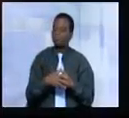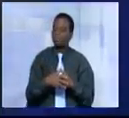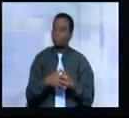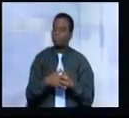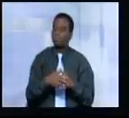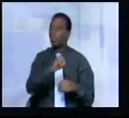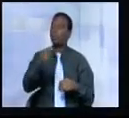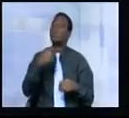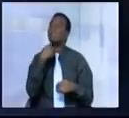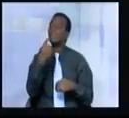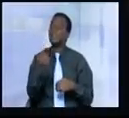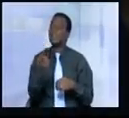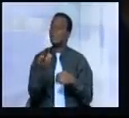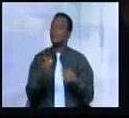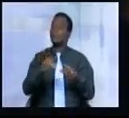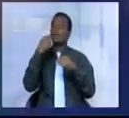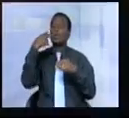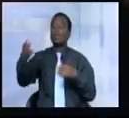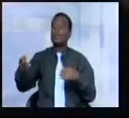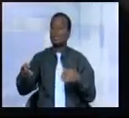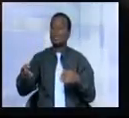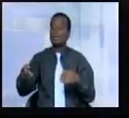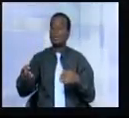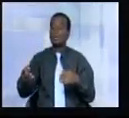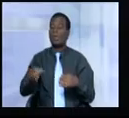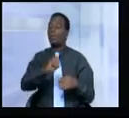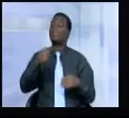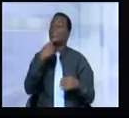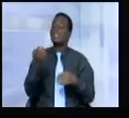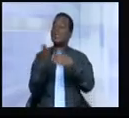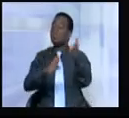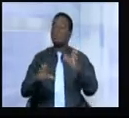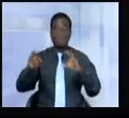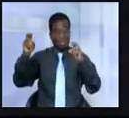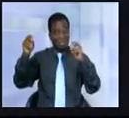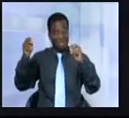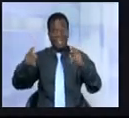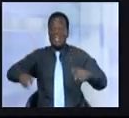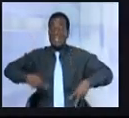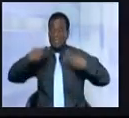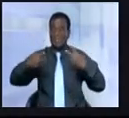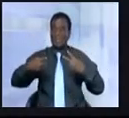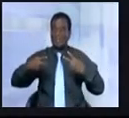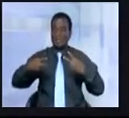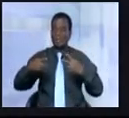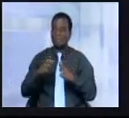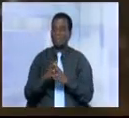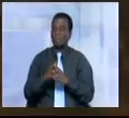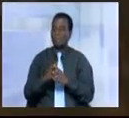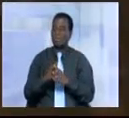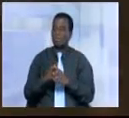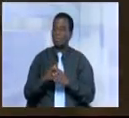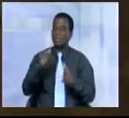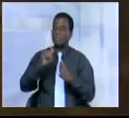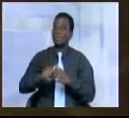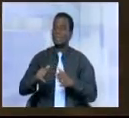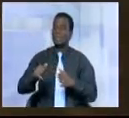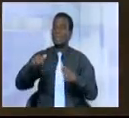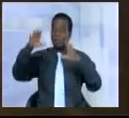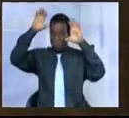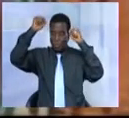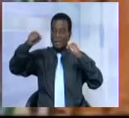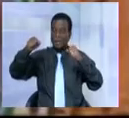On le disait mort, le voilà ravi de tordre le cou aux rumeurs. Fidel Castro, 87 ans, a fait sa première